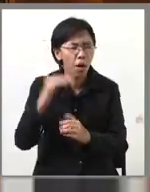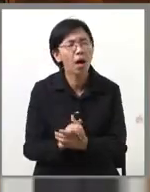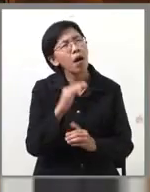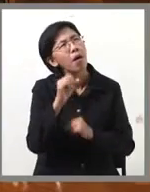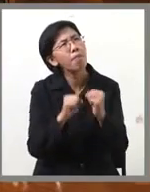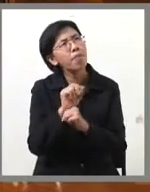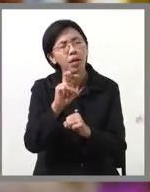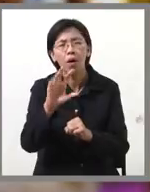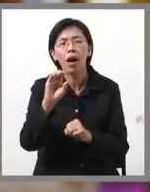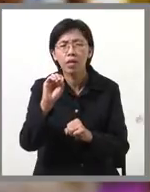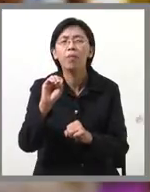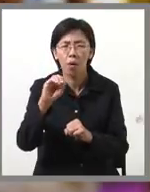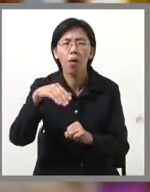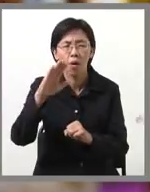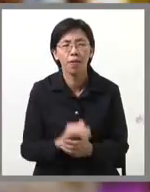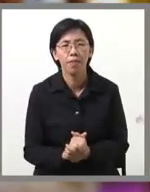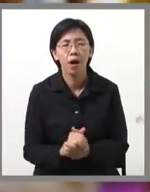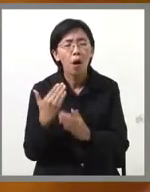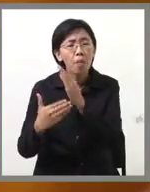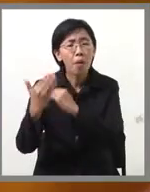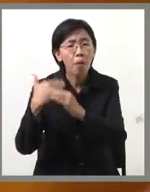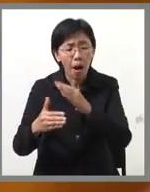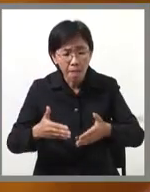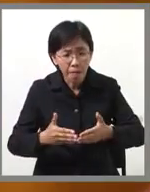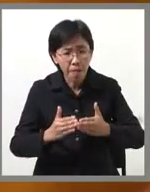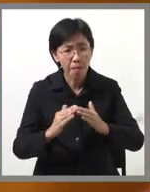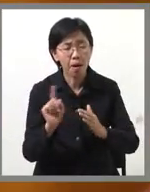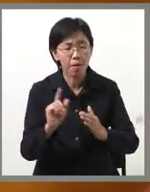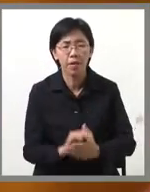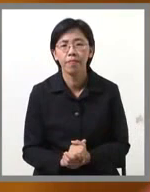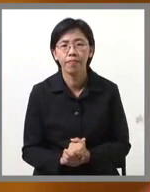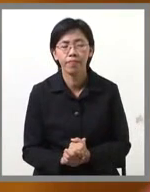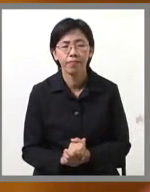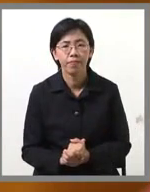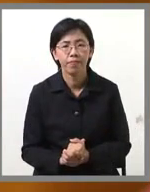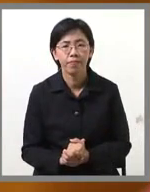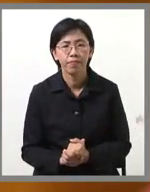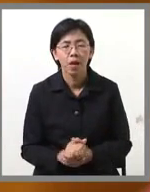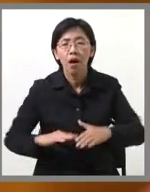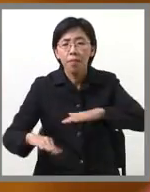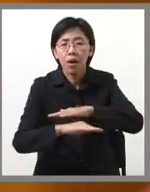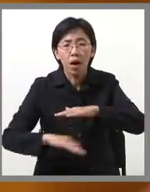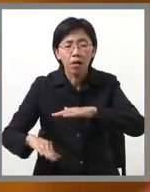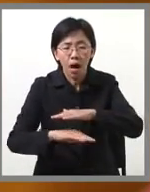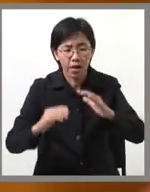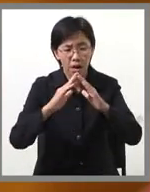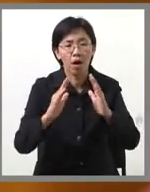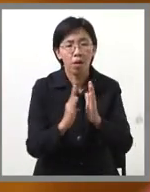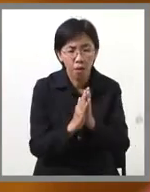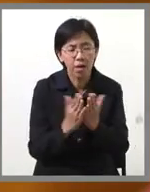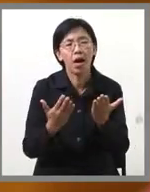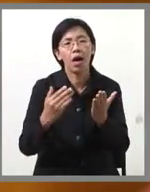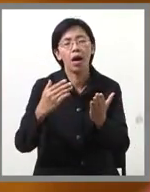150ปีได้ประ ม าณ มีประวัติยังไงบ้างอะคะหลวงพ่อ เดิมทีก็มีจากหลักฐานโบสถ์วิหารเจ